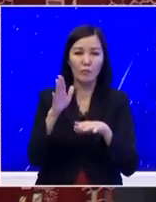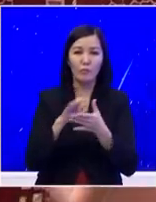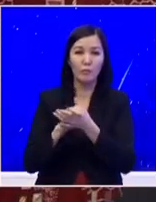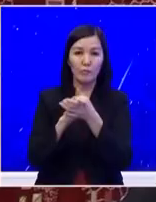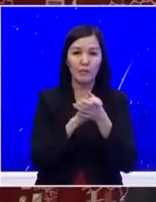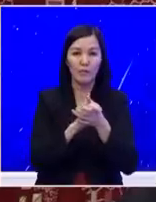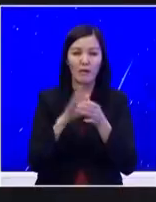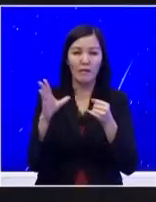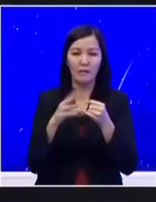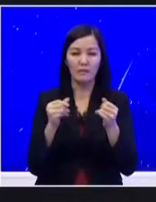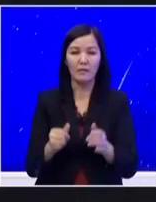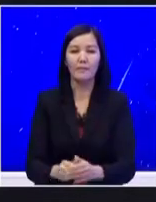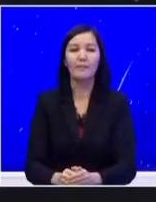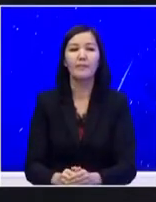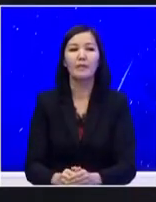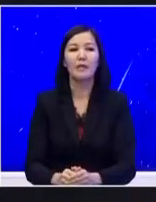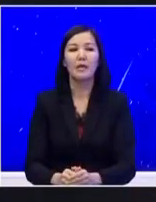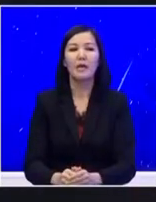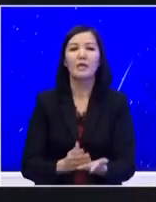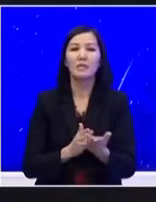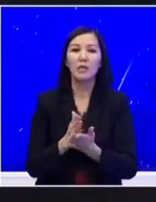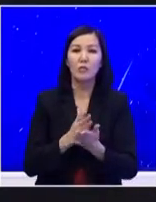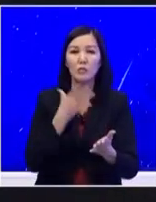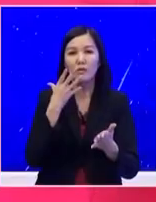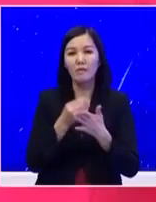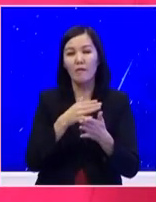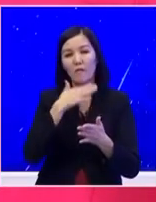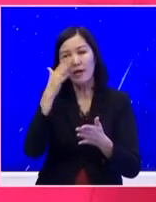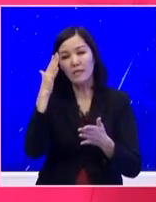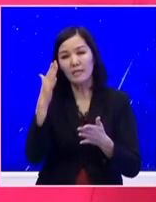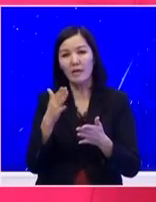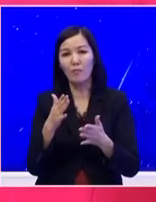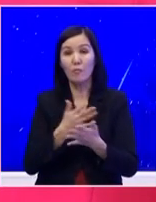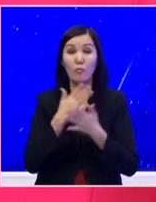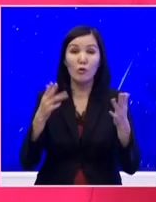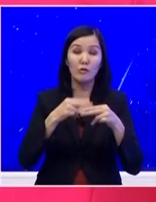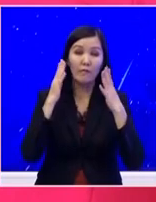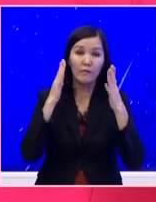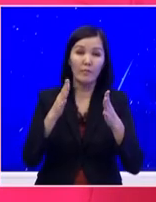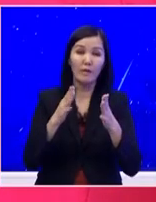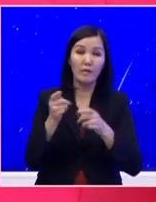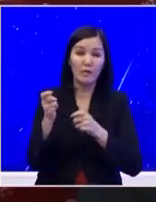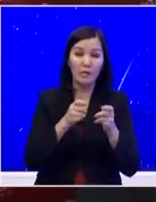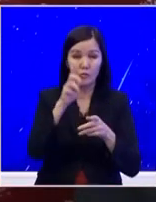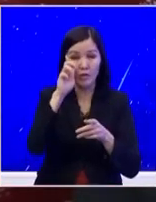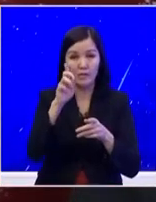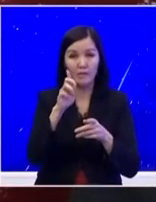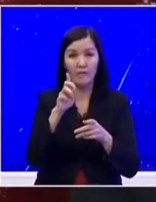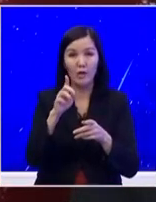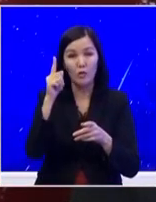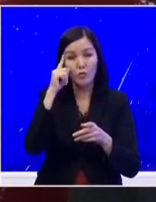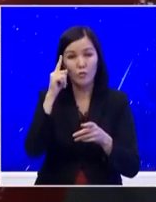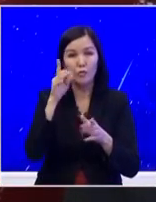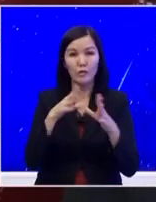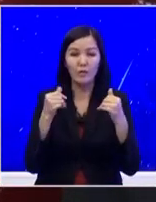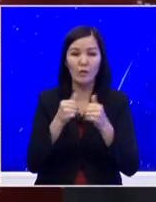земле. Заслуги отца перед своей родиной неоценимы. Он заслуживает большего внимания со стороны государства, считают потомки Аксакала.